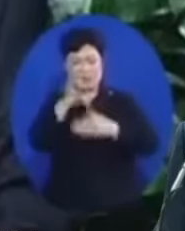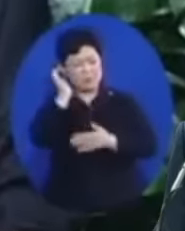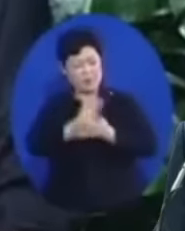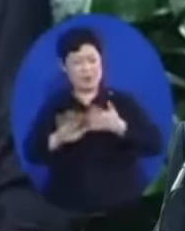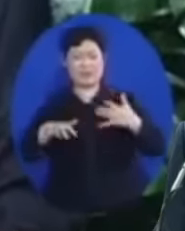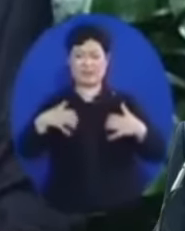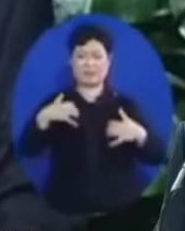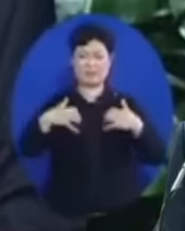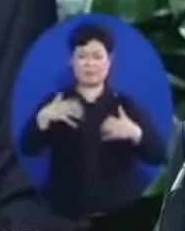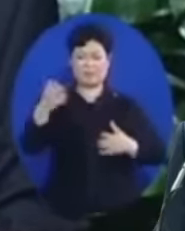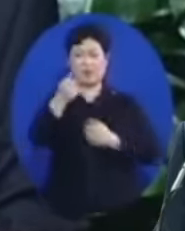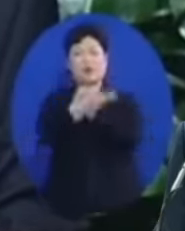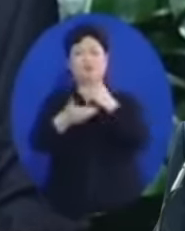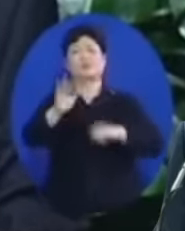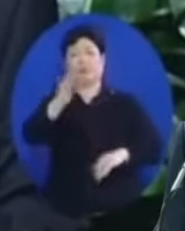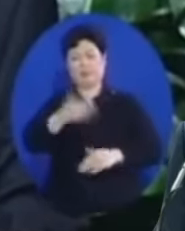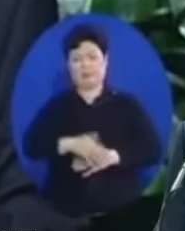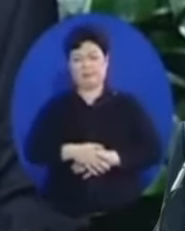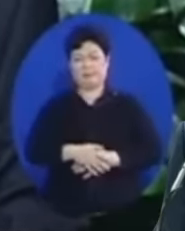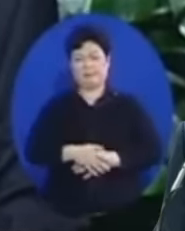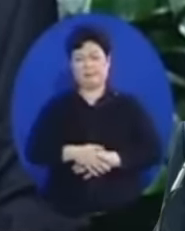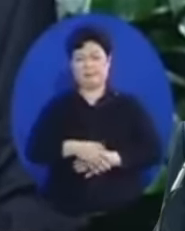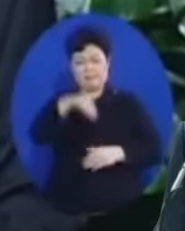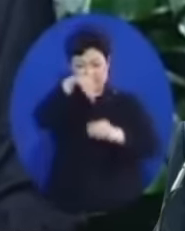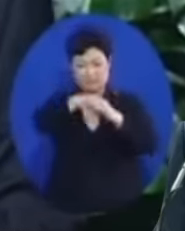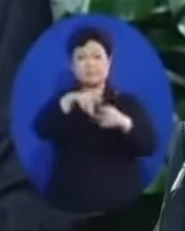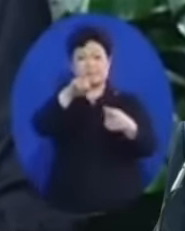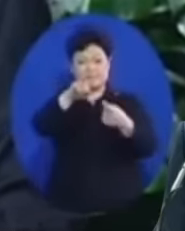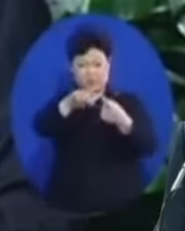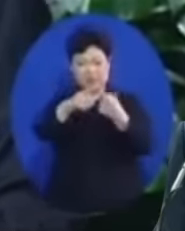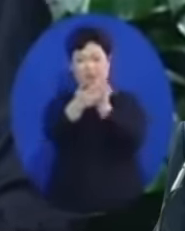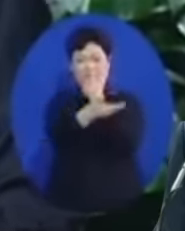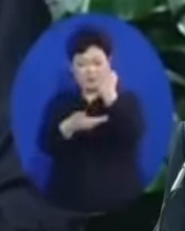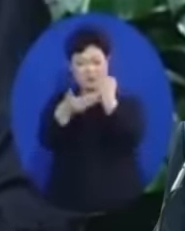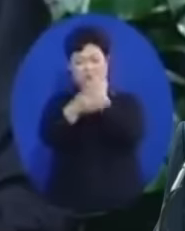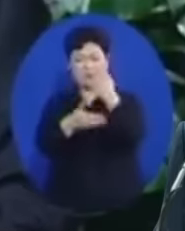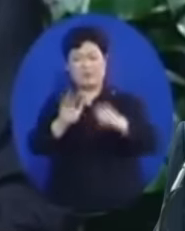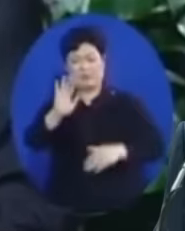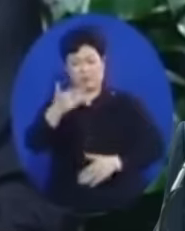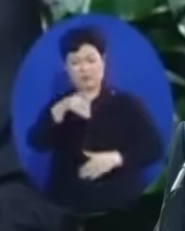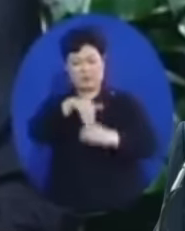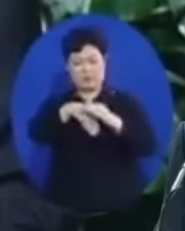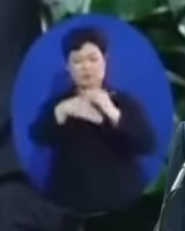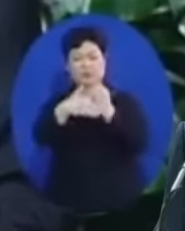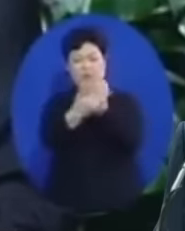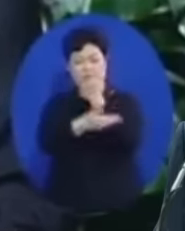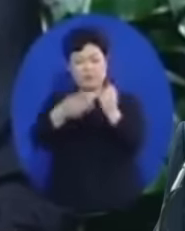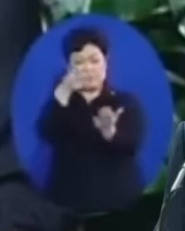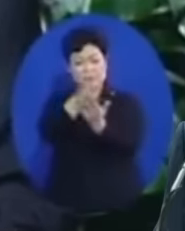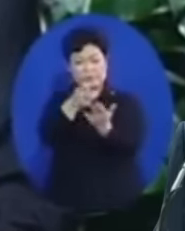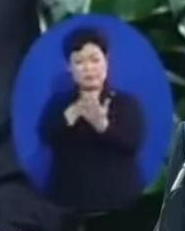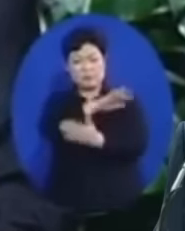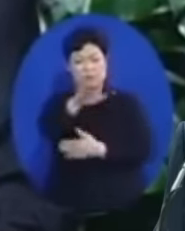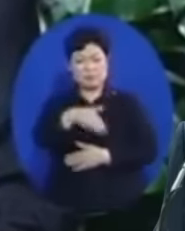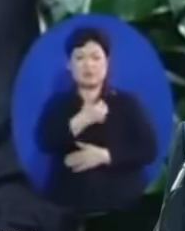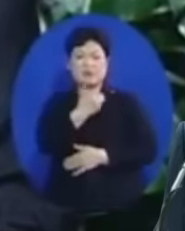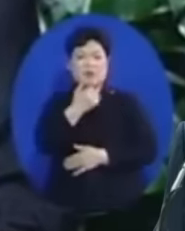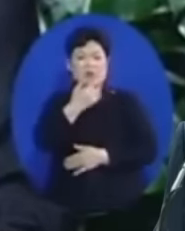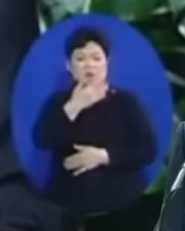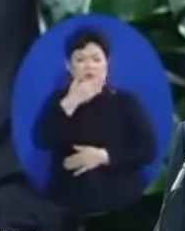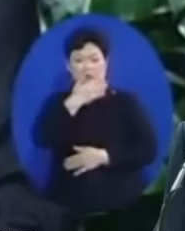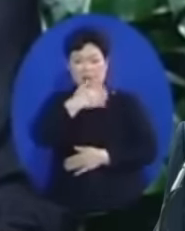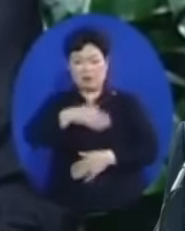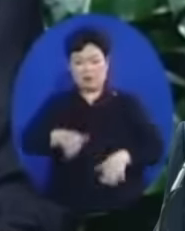평안과 기쁨으로 거두게 되는 것입니다. 심은 대로 거둔다. 심고 거두는 법칙 우리가 우습게 생각하지 말아야